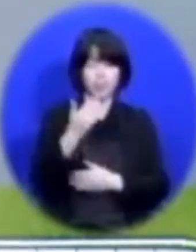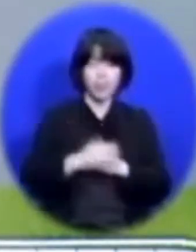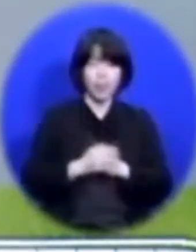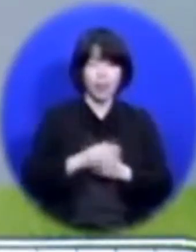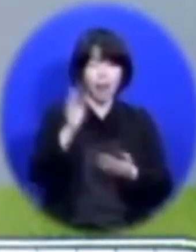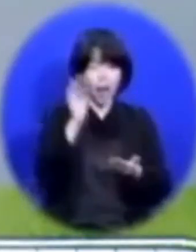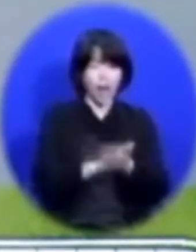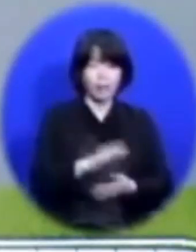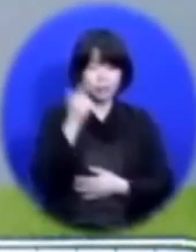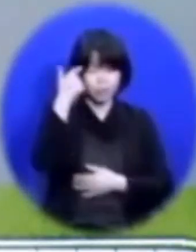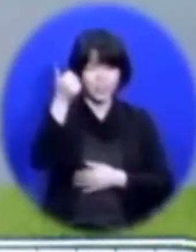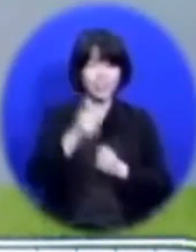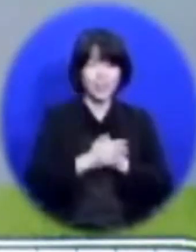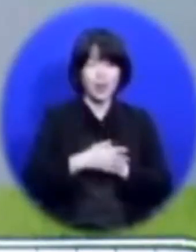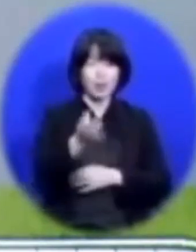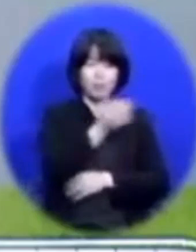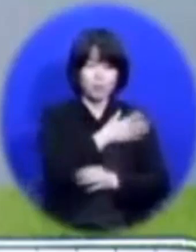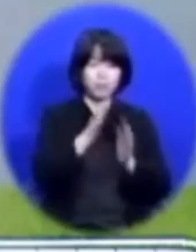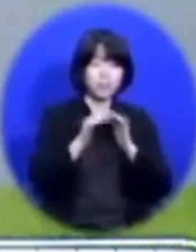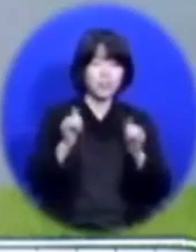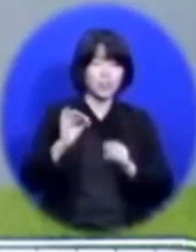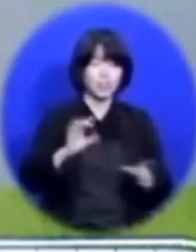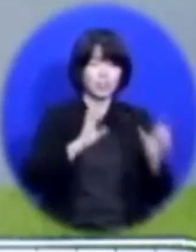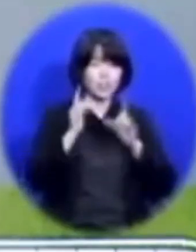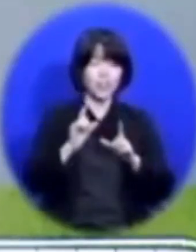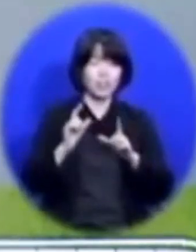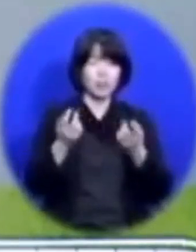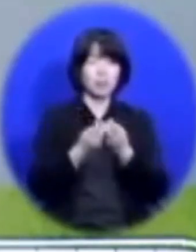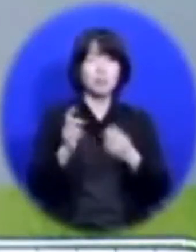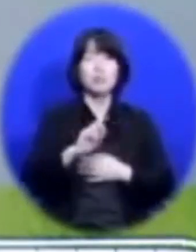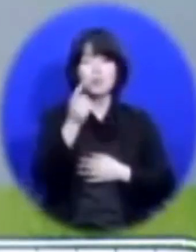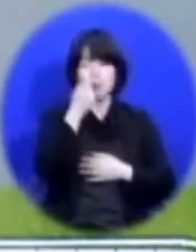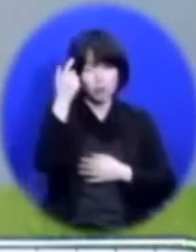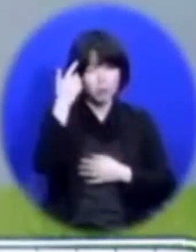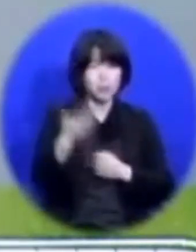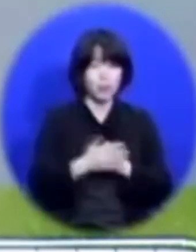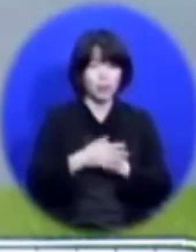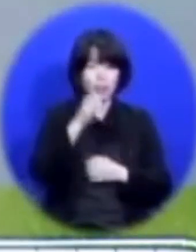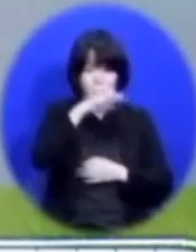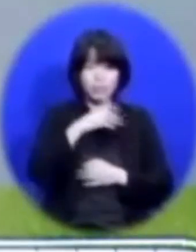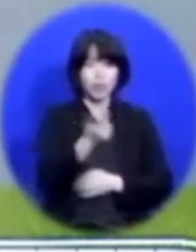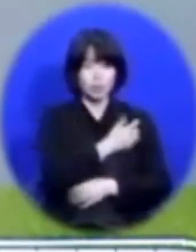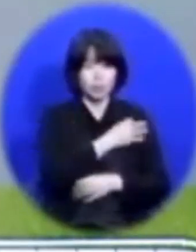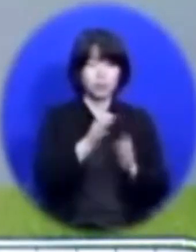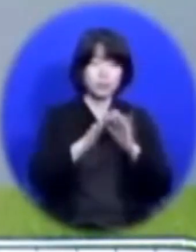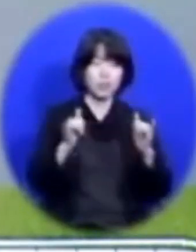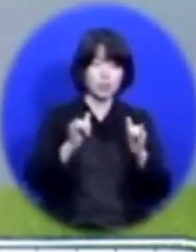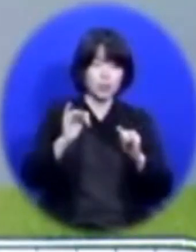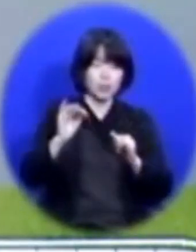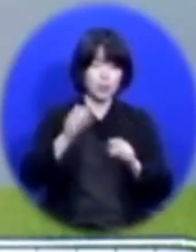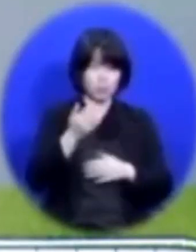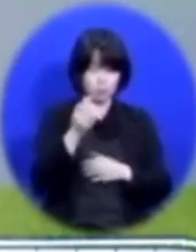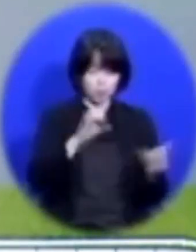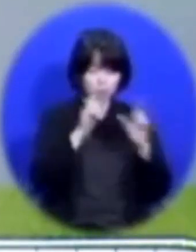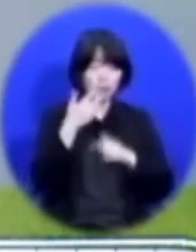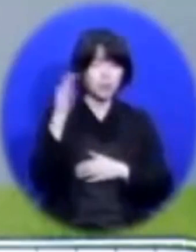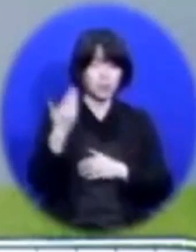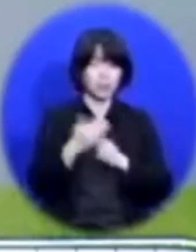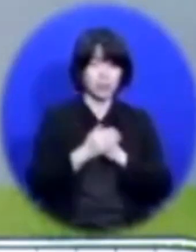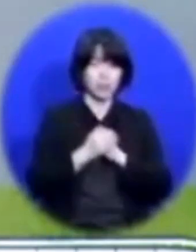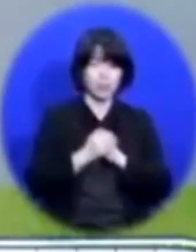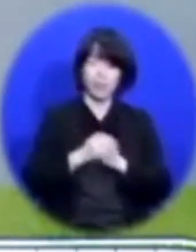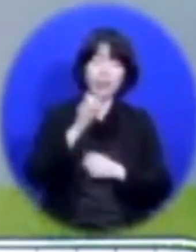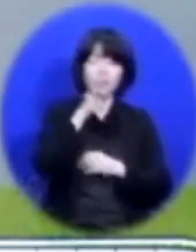목사님, 부유하게사는것에대해배울점이뭐가있을까요? 부자처럼살수는없나요?그렇지 않습니다.부유하게